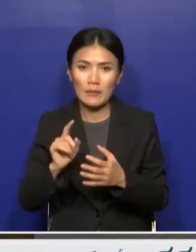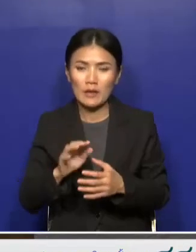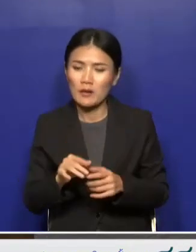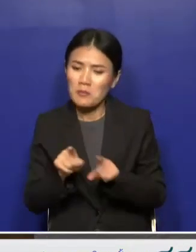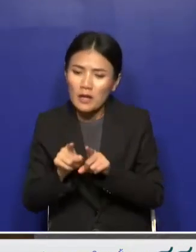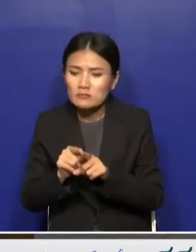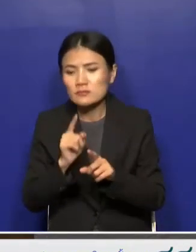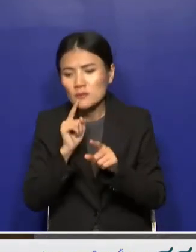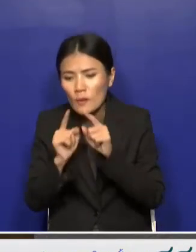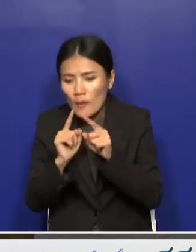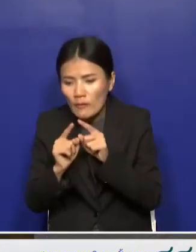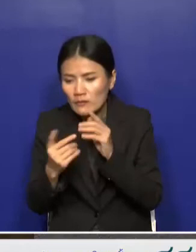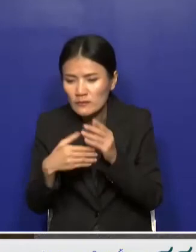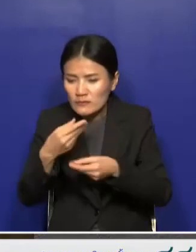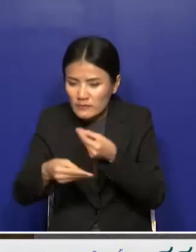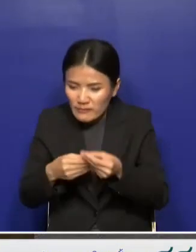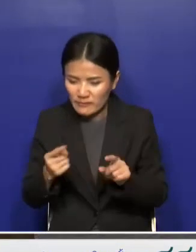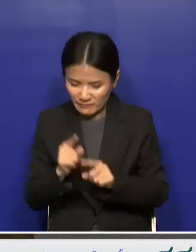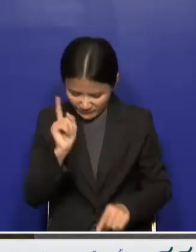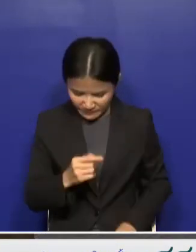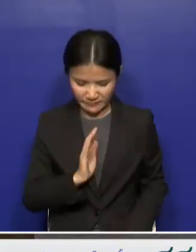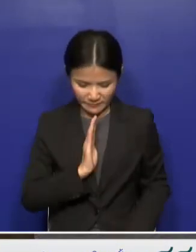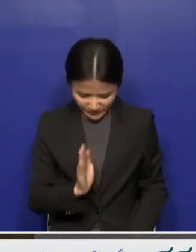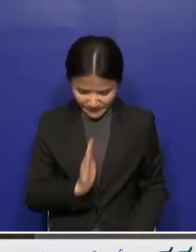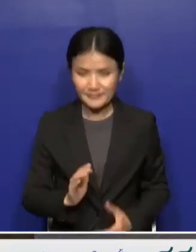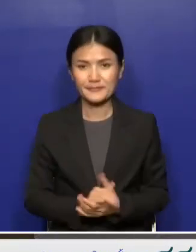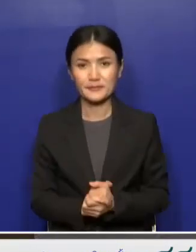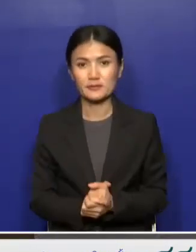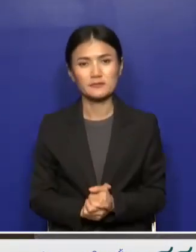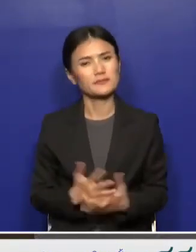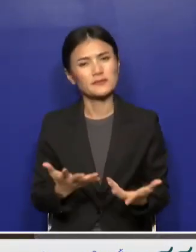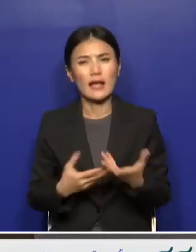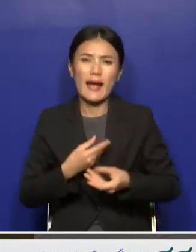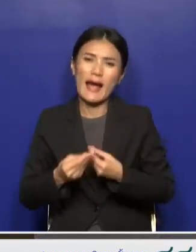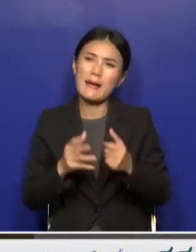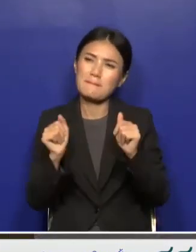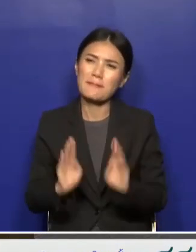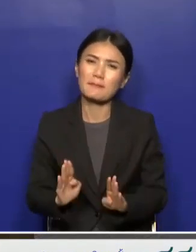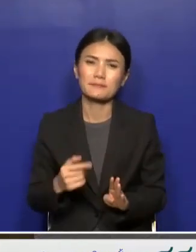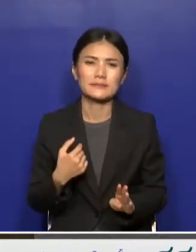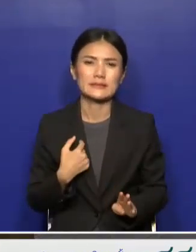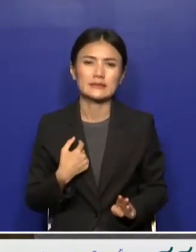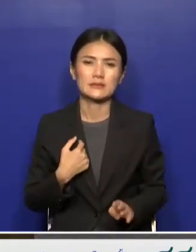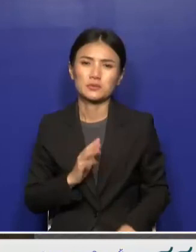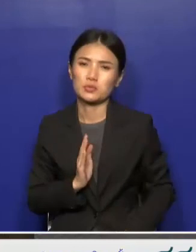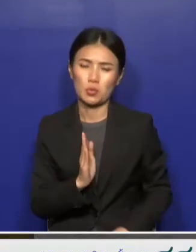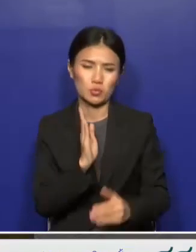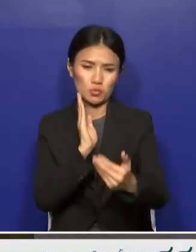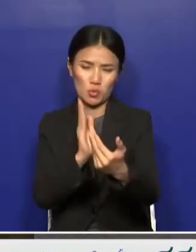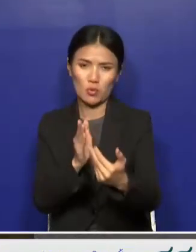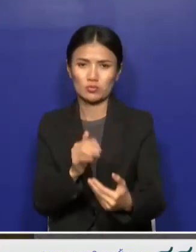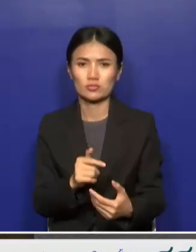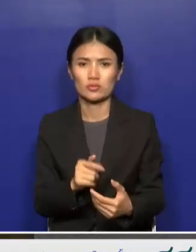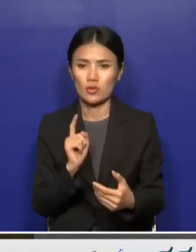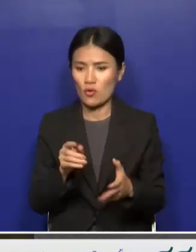รดคือการค้าที่มีความยุติธรรมเกิดขึ้นนะครับเป็นการค้าที่จะต้องเป็นอินคลูซีฟโกรธก็คือมีการคร